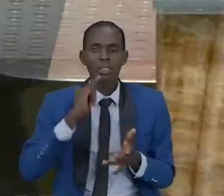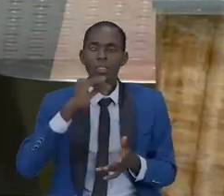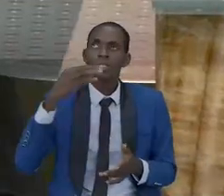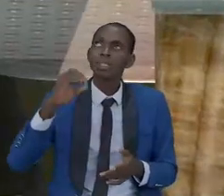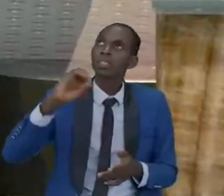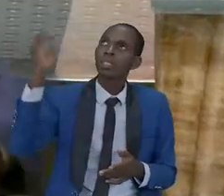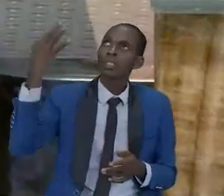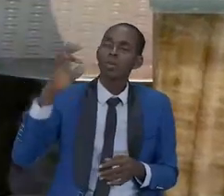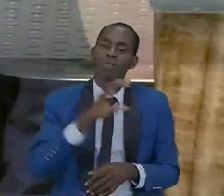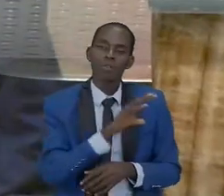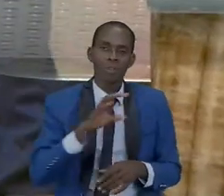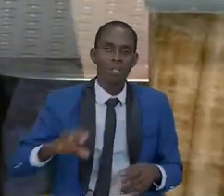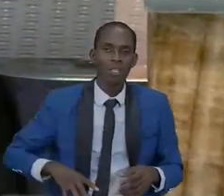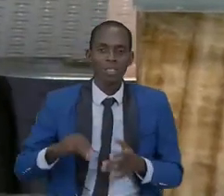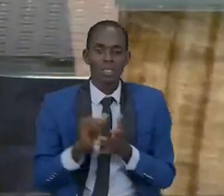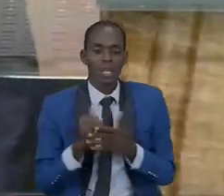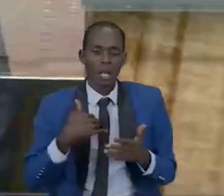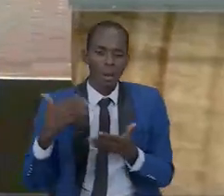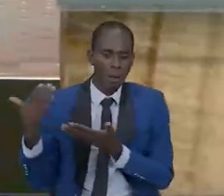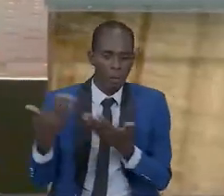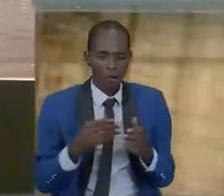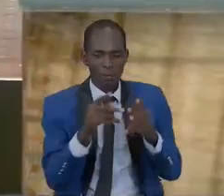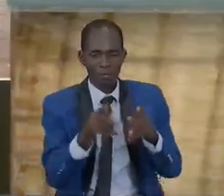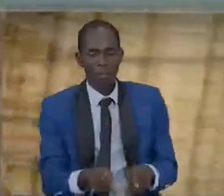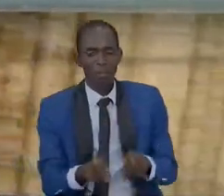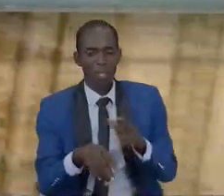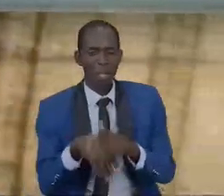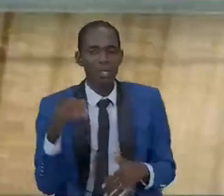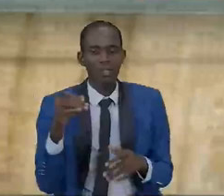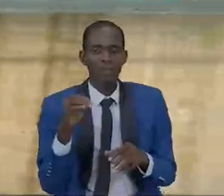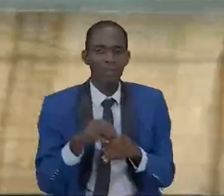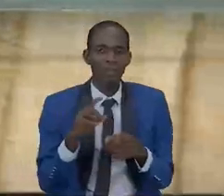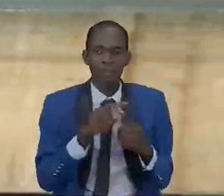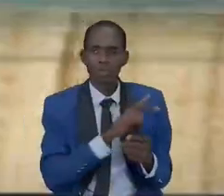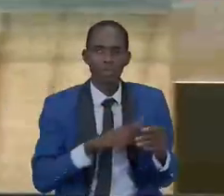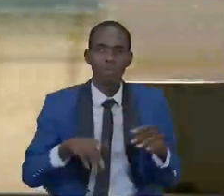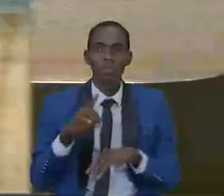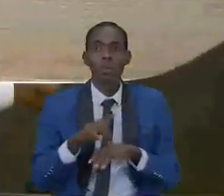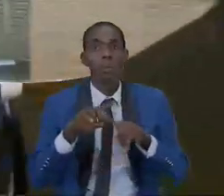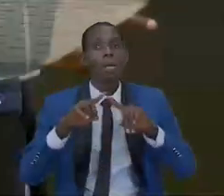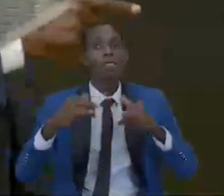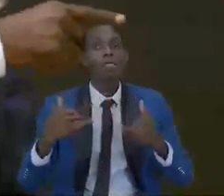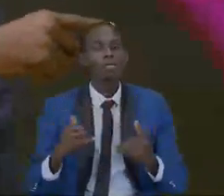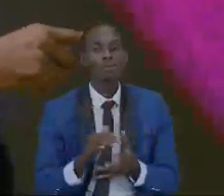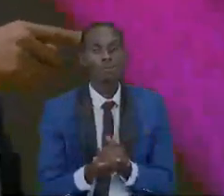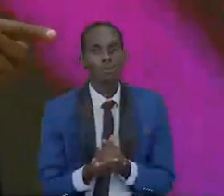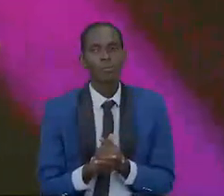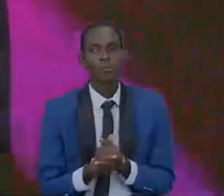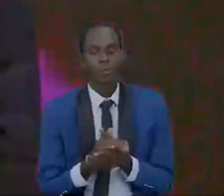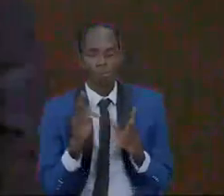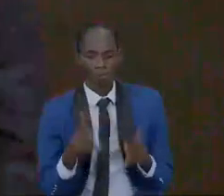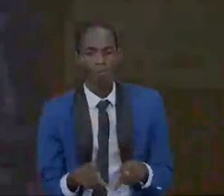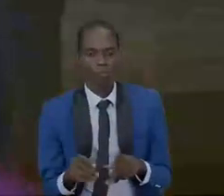grâce de Dieu l'a fait sortir dans la façon là-bas pour la main dans le royaume maintenant il pratique